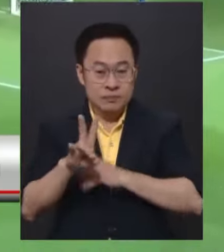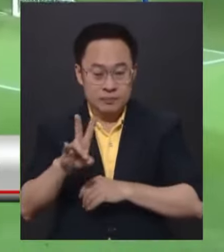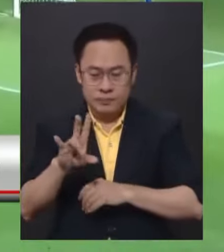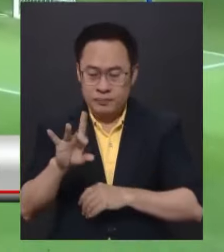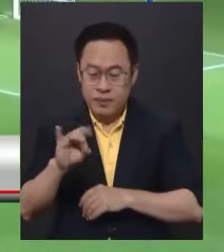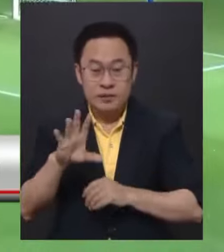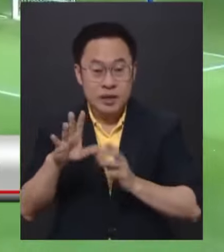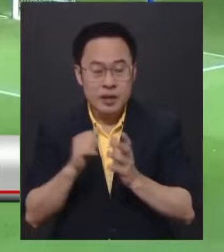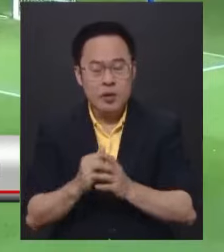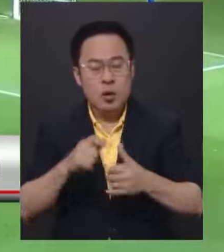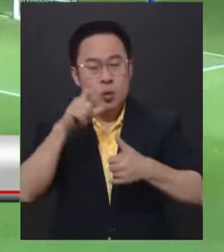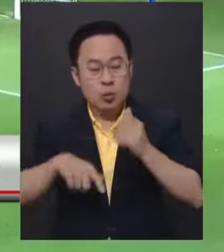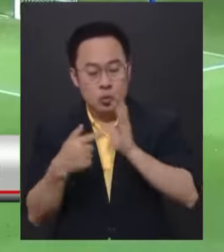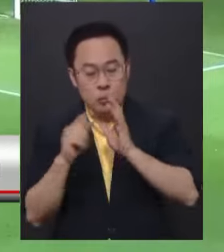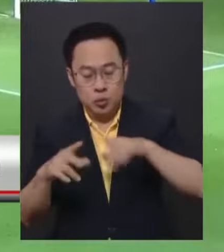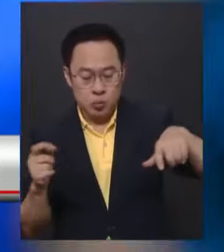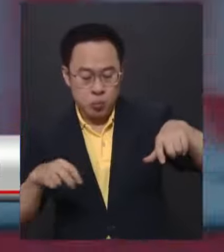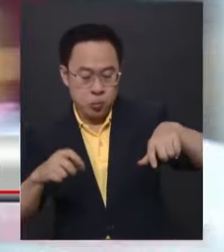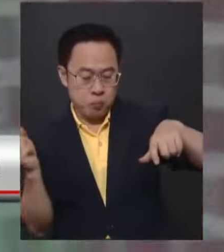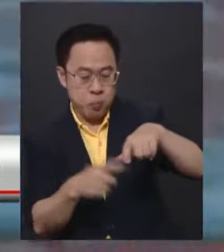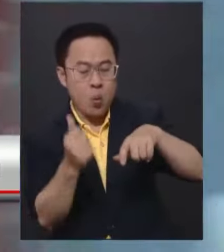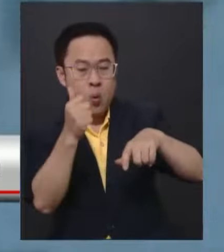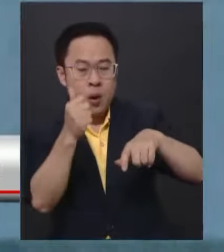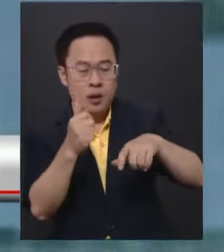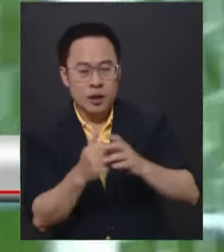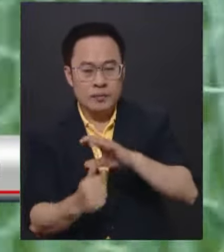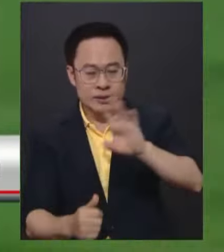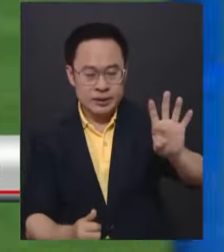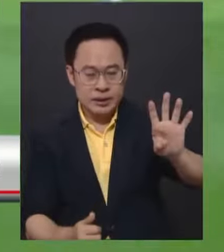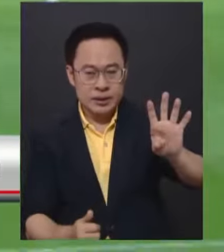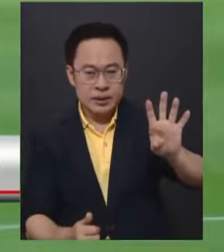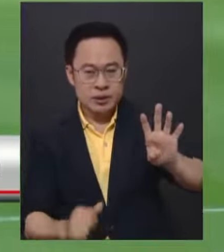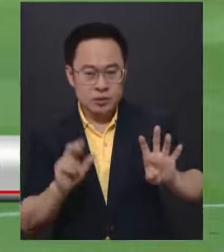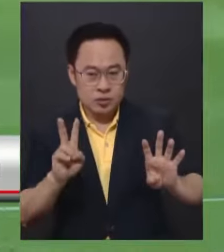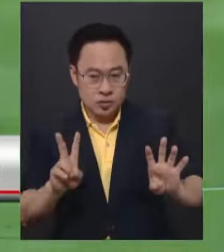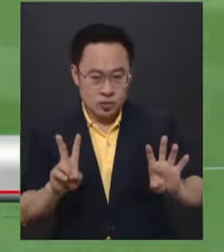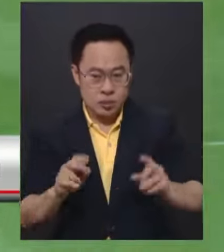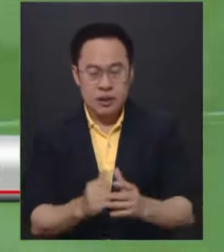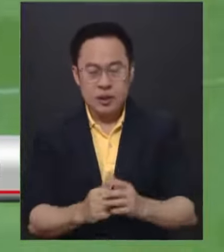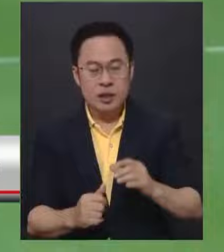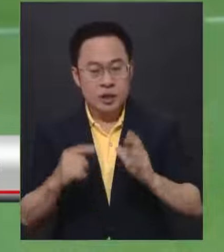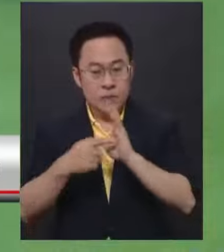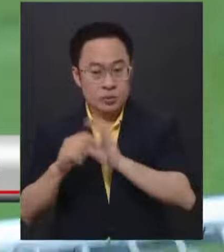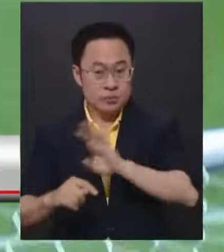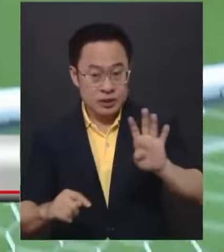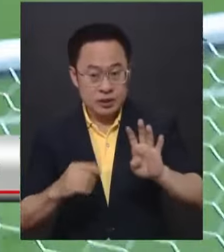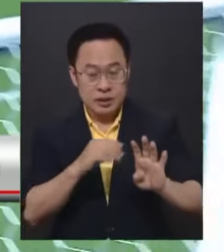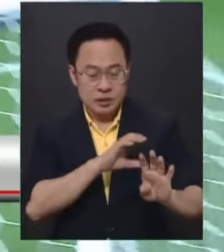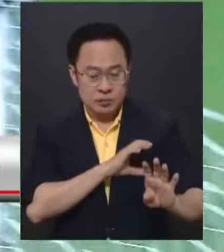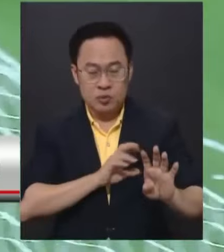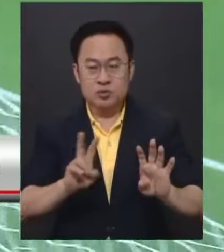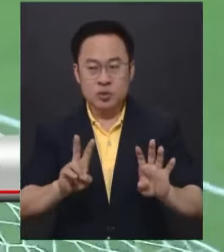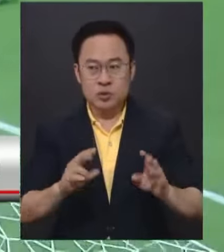ไปครับเป็น4-2ของ BG แล้วก็ปิดเกมไปด้วยสกอร์นี้ครับทำให้ BG ก็เปิดบ้านนะครับเอาชนะโปลิเทโรไ